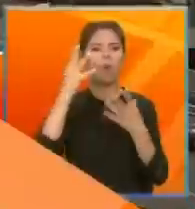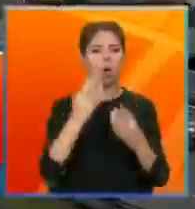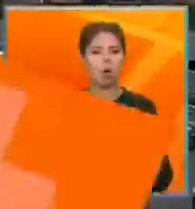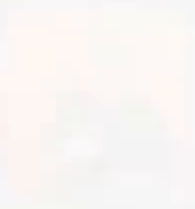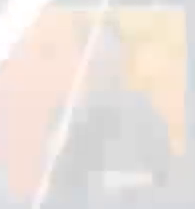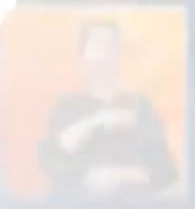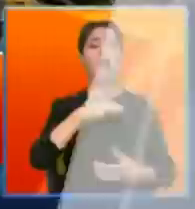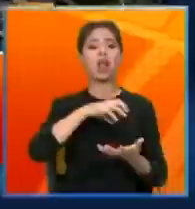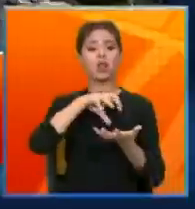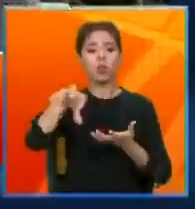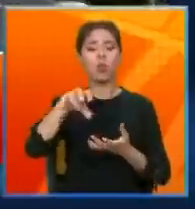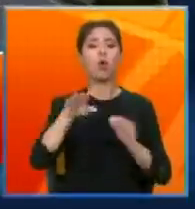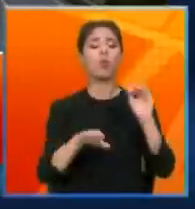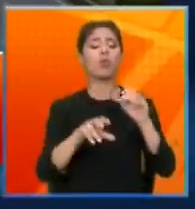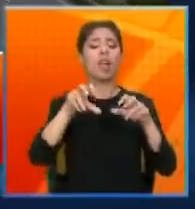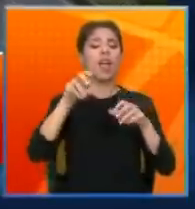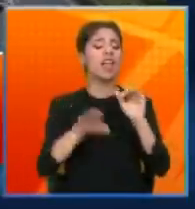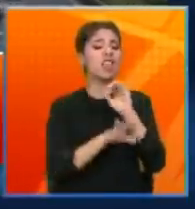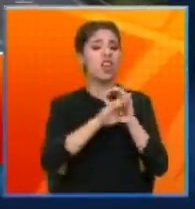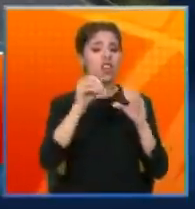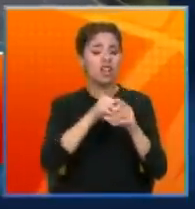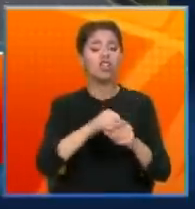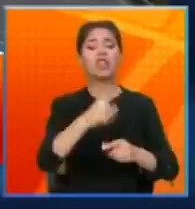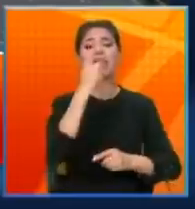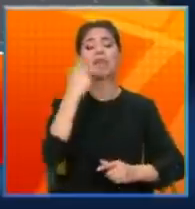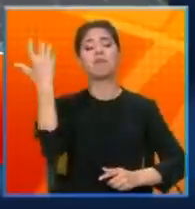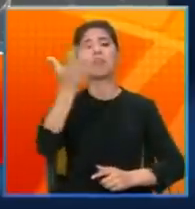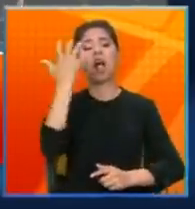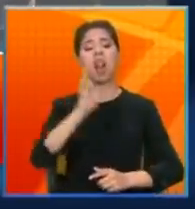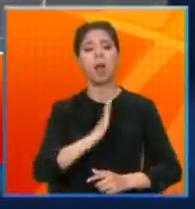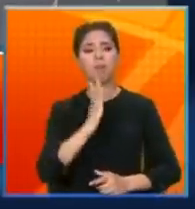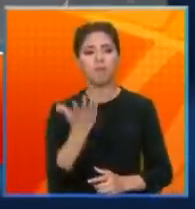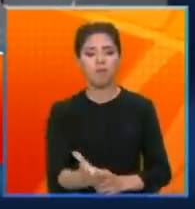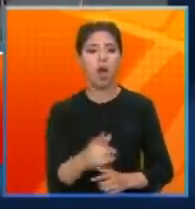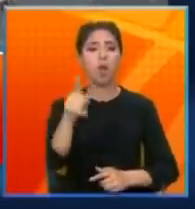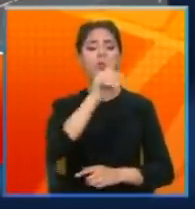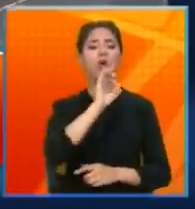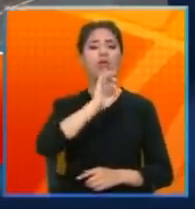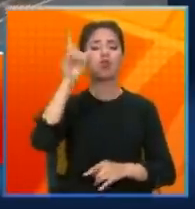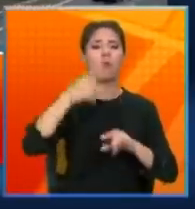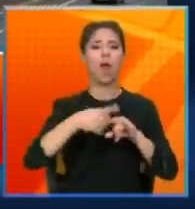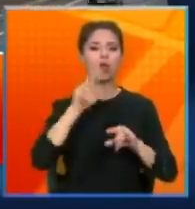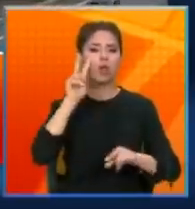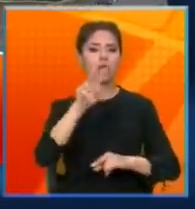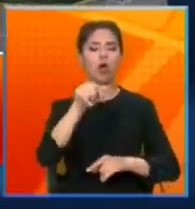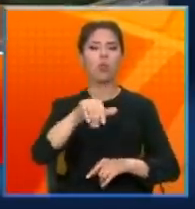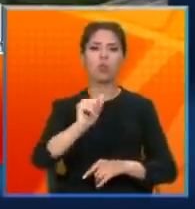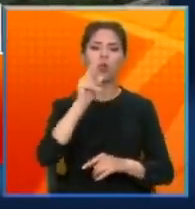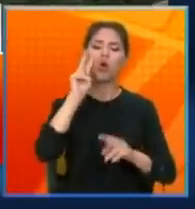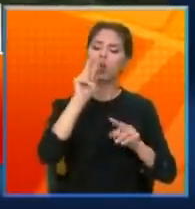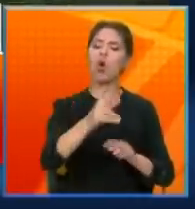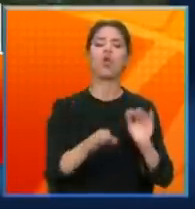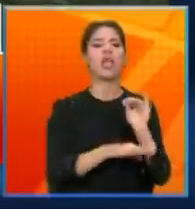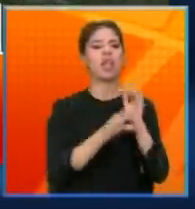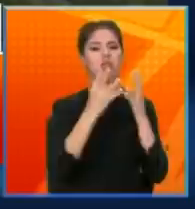Yarın Anadolu yakasında oturanlar için özellikle kırmızı alarm veriyor meteorologlar. Süper hücreyi gördük. Ne vardı bugün? Hem gördük hem